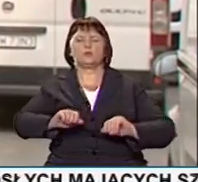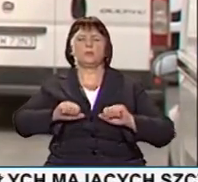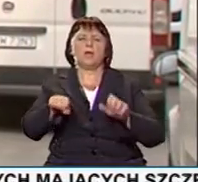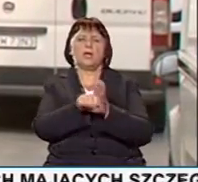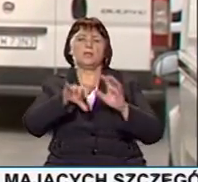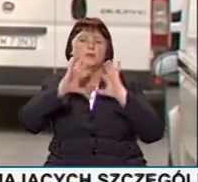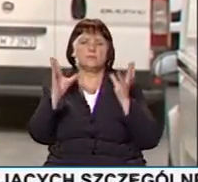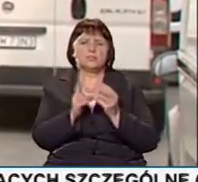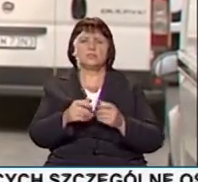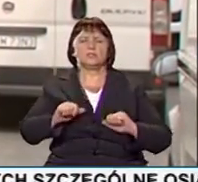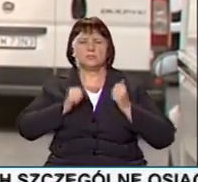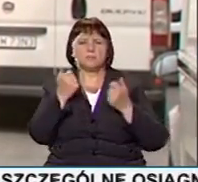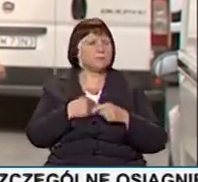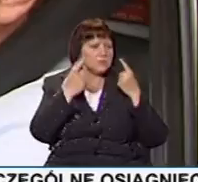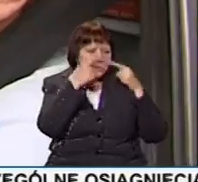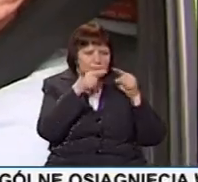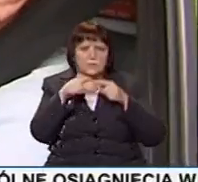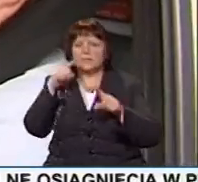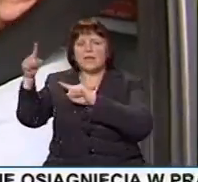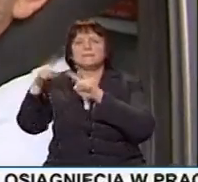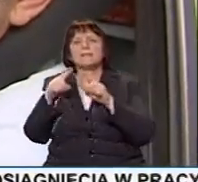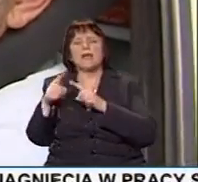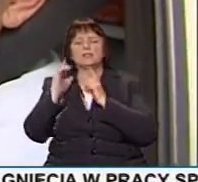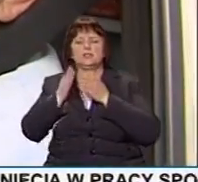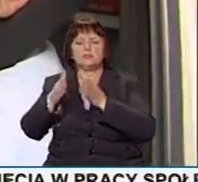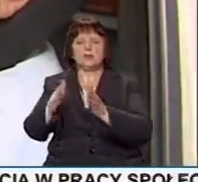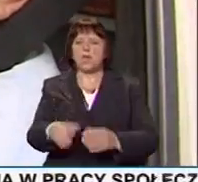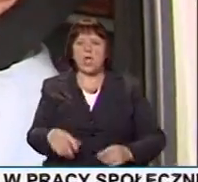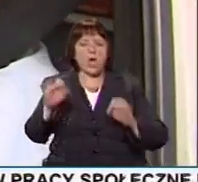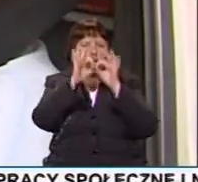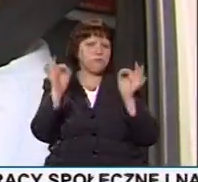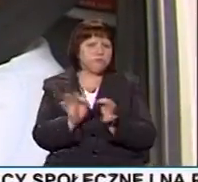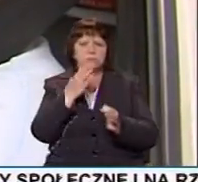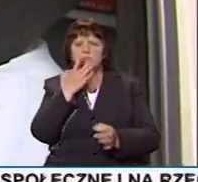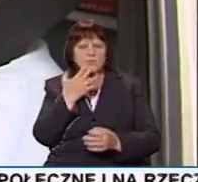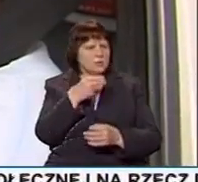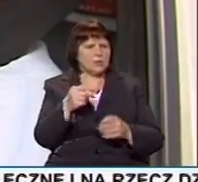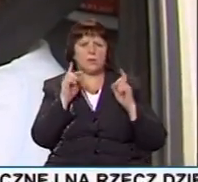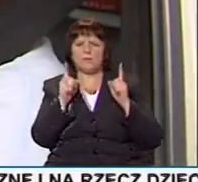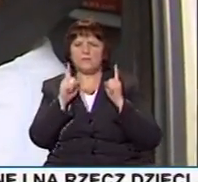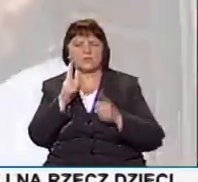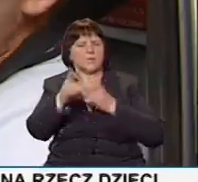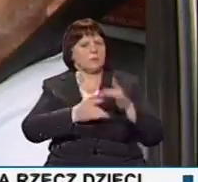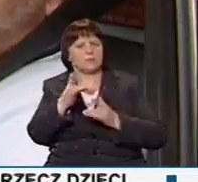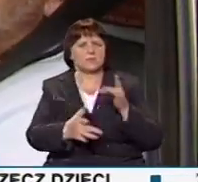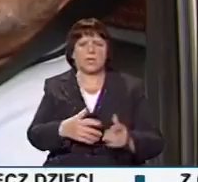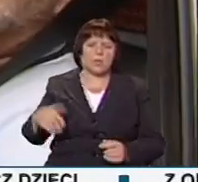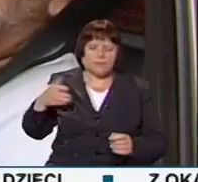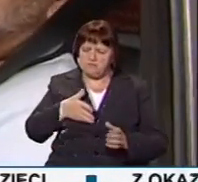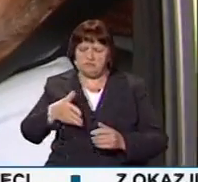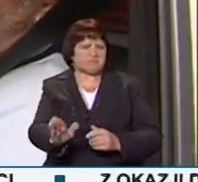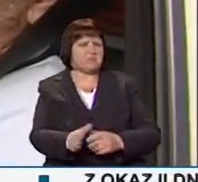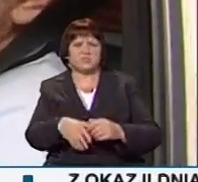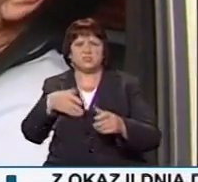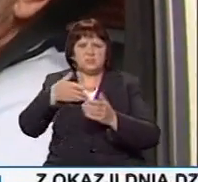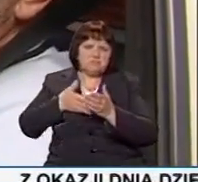korzystają z infrastruktury drogowej, żeby zwracali uwagę na znaki. Ogólnie rzecz biorąc, nie uważają. Mówią kierowcy o rowerzystach na drogach. Wjeżdżają na pełnym